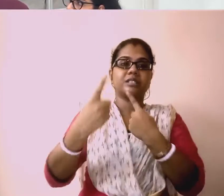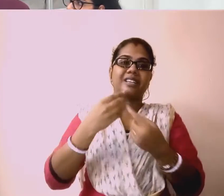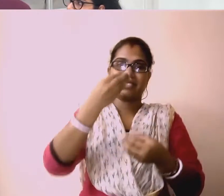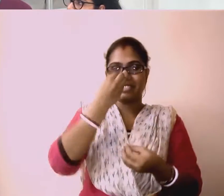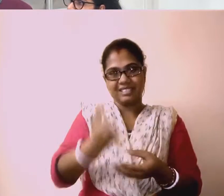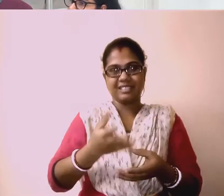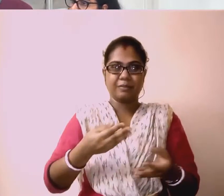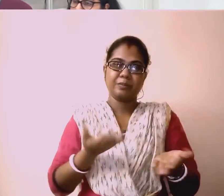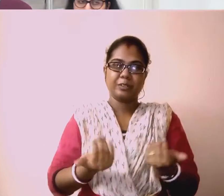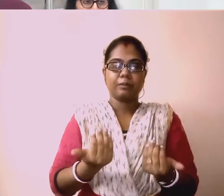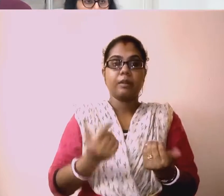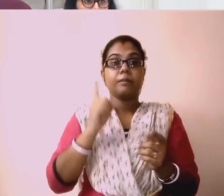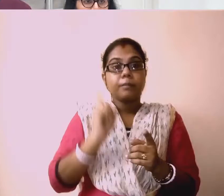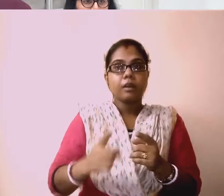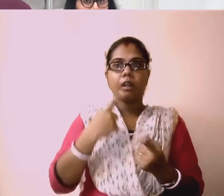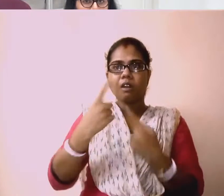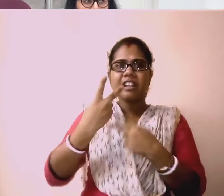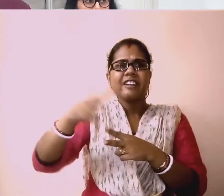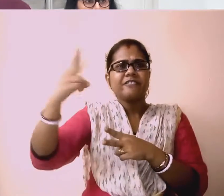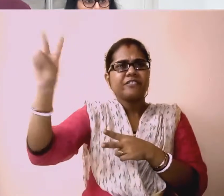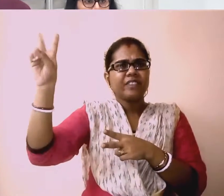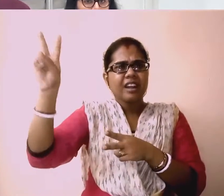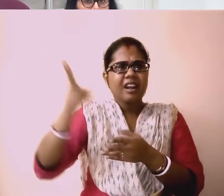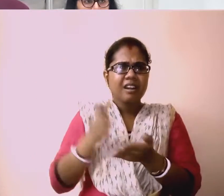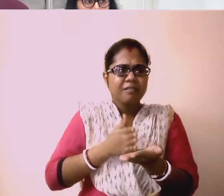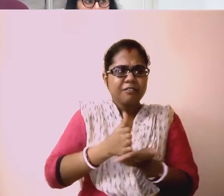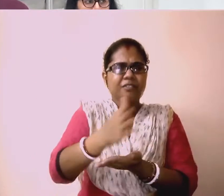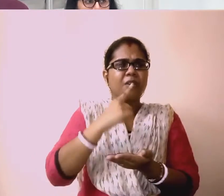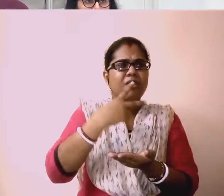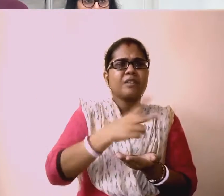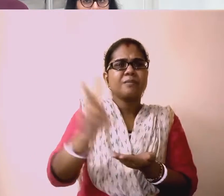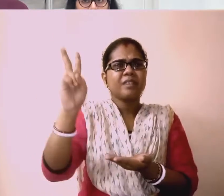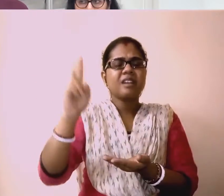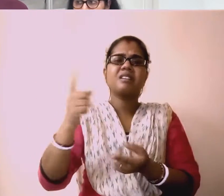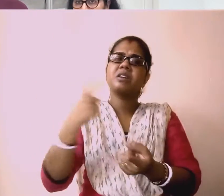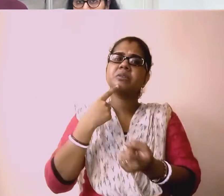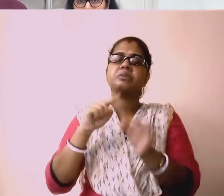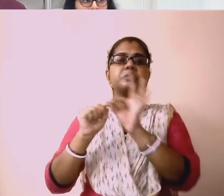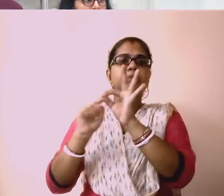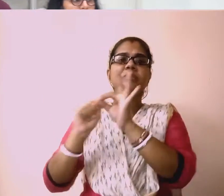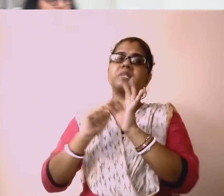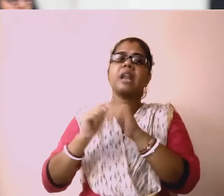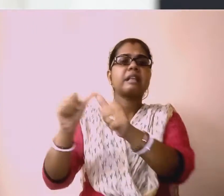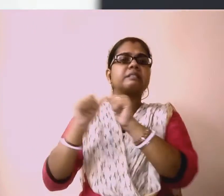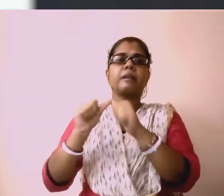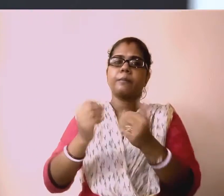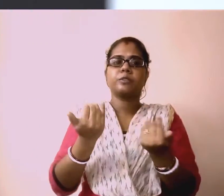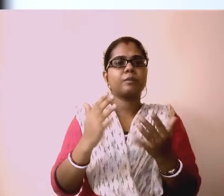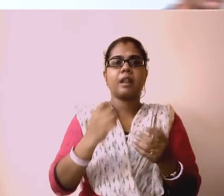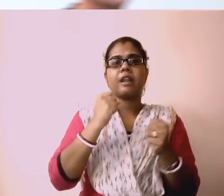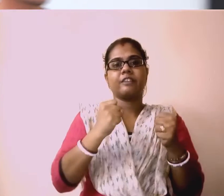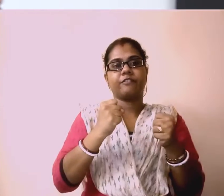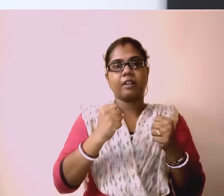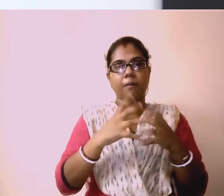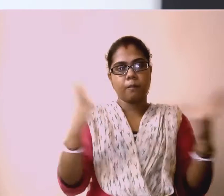हैं, नहीं तो आपको सोचना पड़ेगा फिर से कि क्या आप सही तरह से उस चीज़ को रिप्रेजेंट कर रहे हैं कि नहीं कर रहे। So the audio that I provided